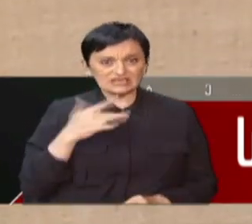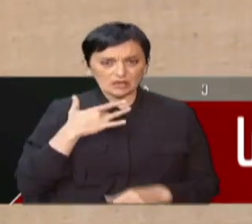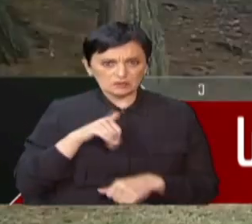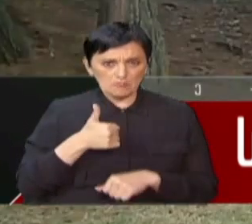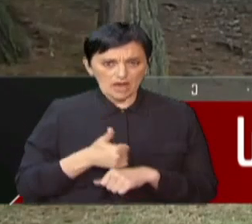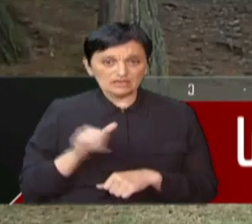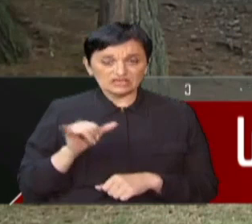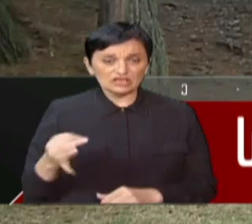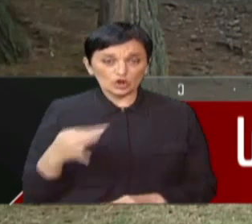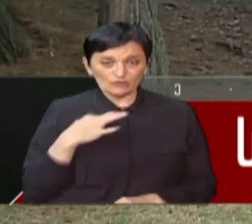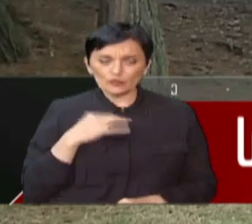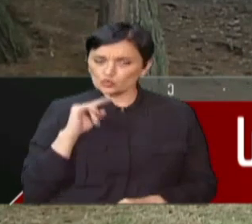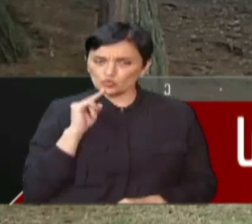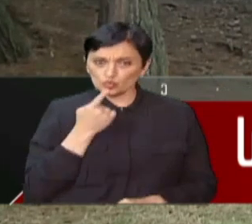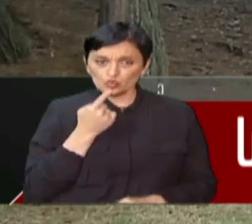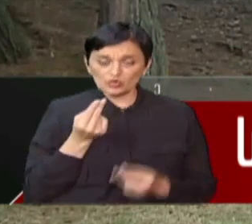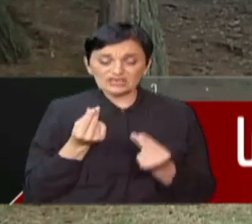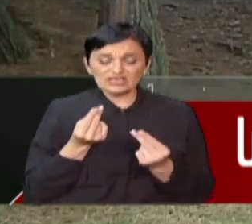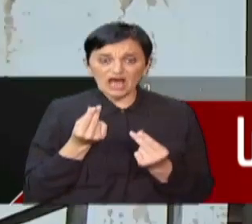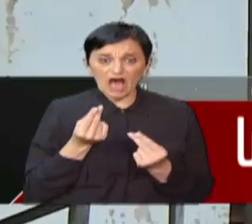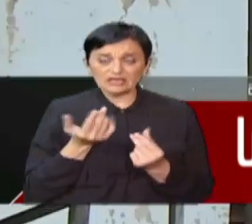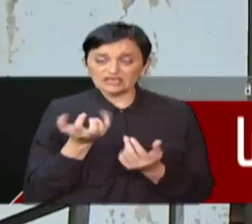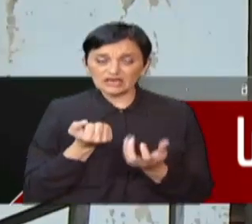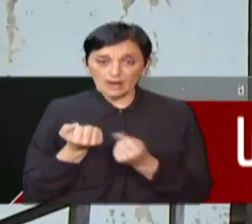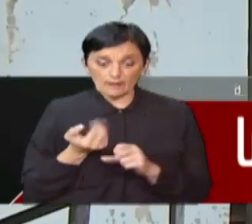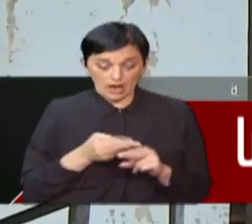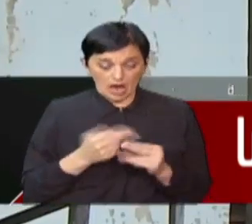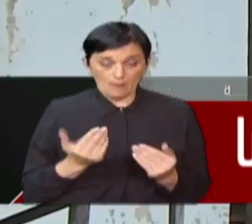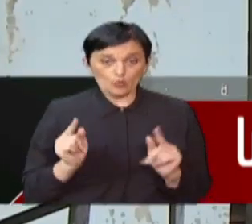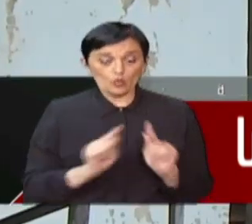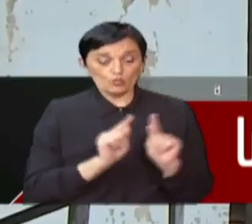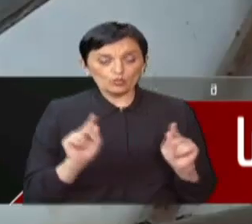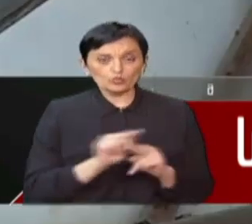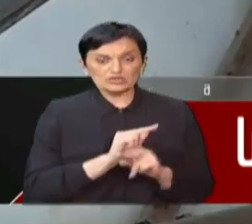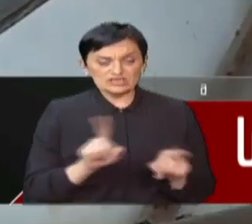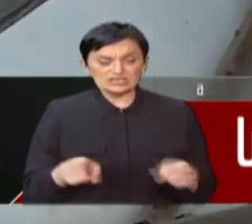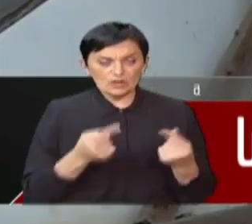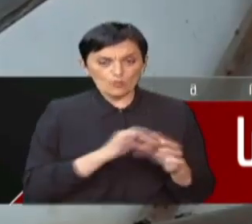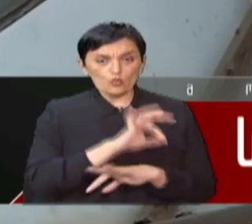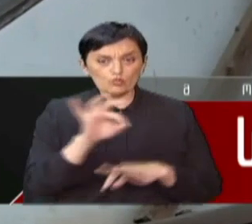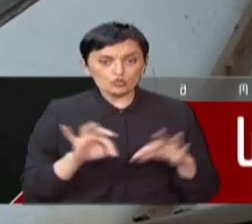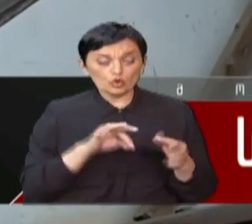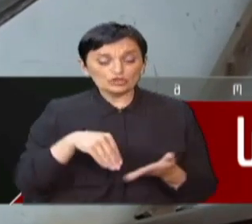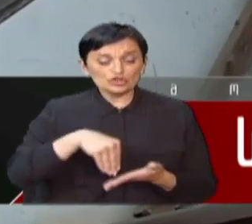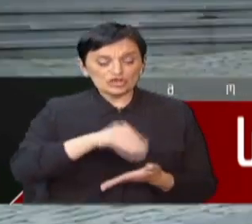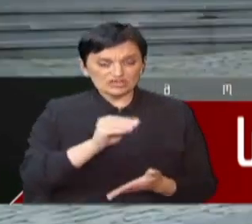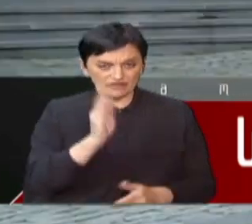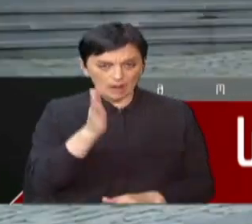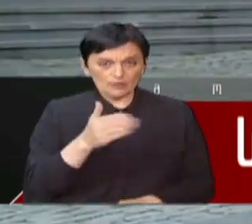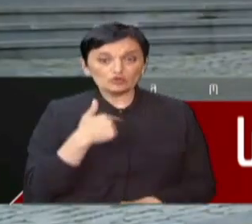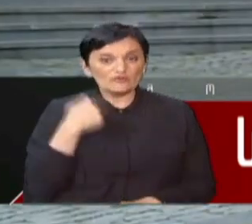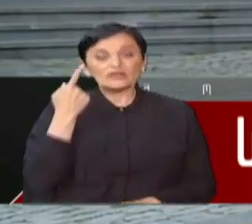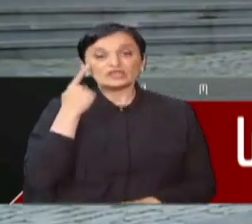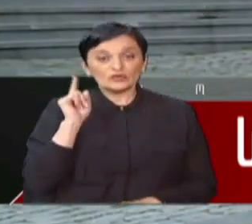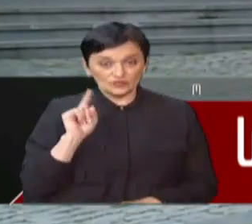meriashi. Sadats gvitkhres rom rtulia tankhebis modzieba, tumtsa am etapze muzeumi sareabilitatsio proekti shesqidvas apireben. Chven